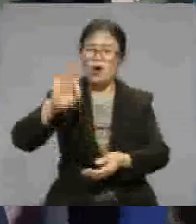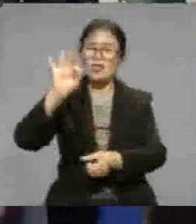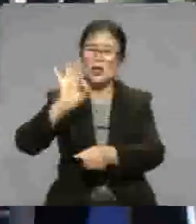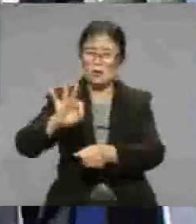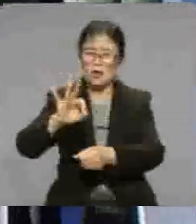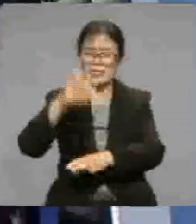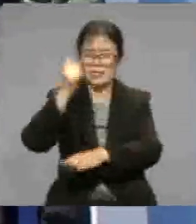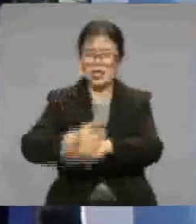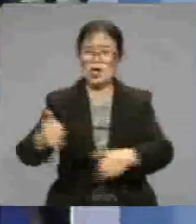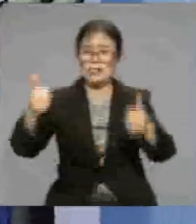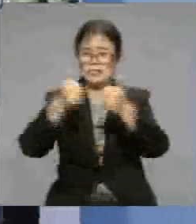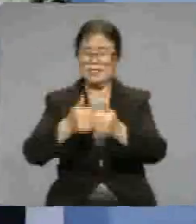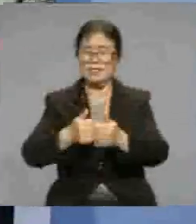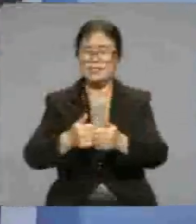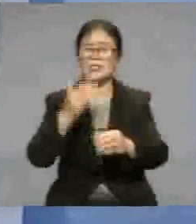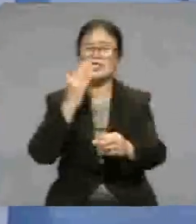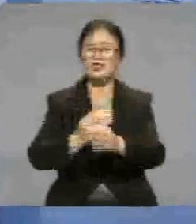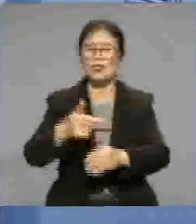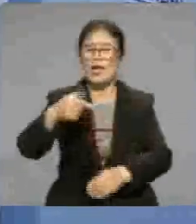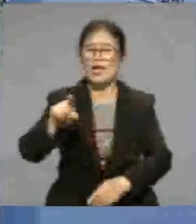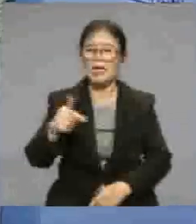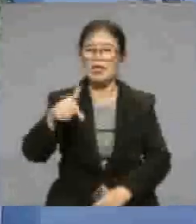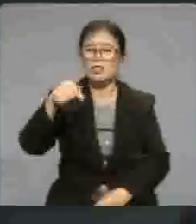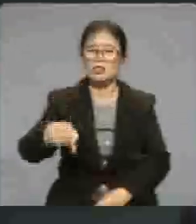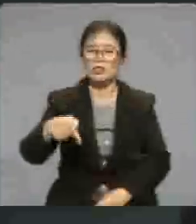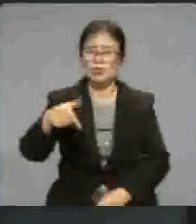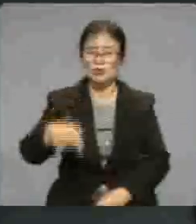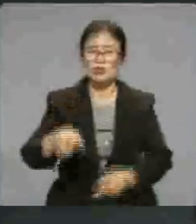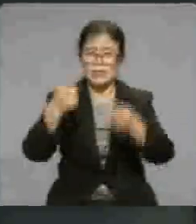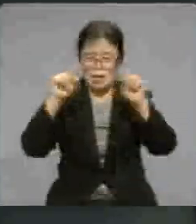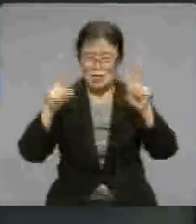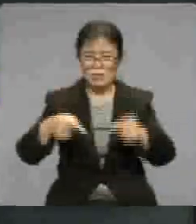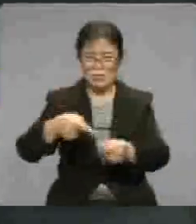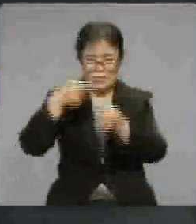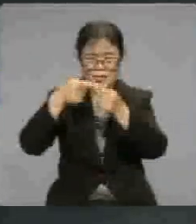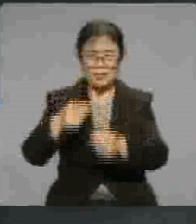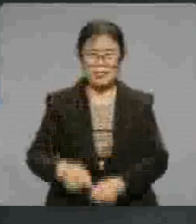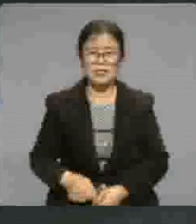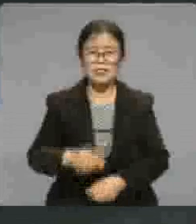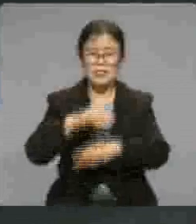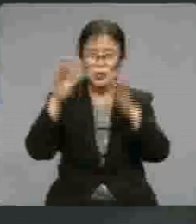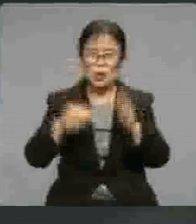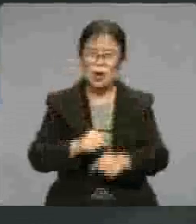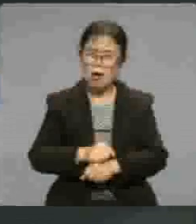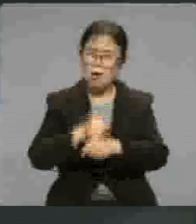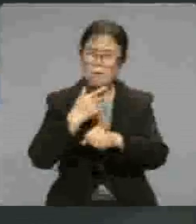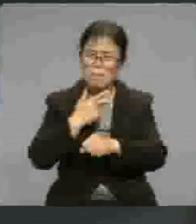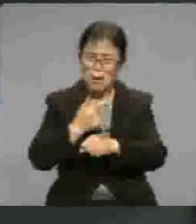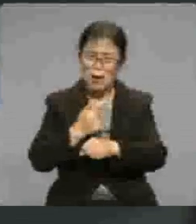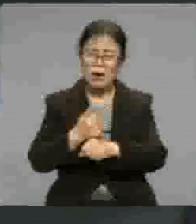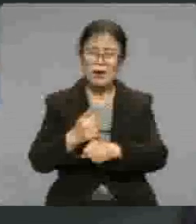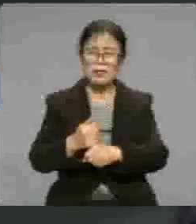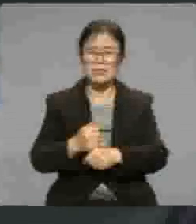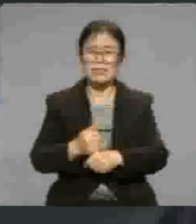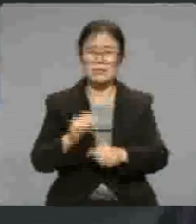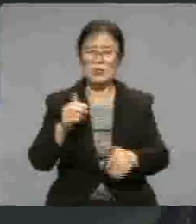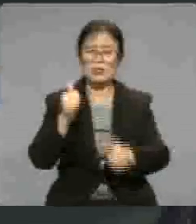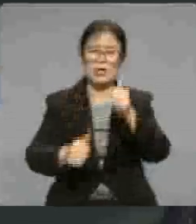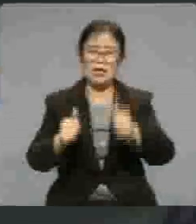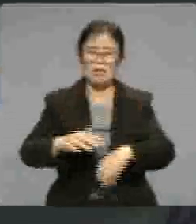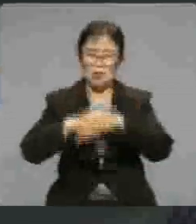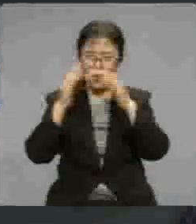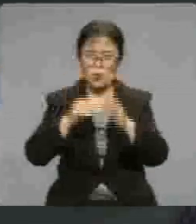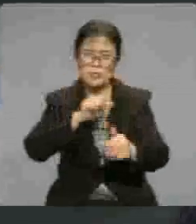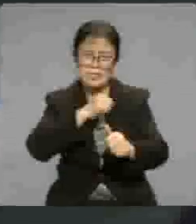이중 건국대학교 팀이 우승을 차지했습니다 그동안 싸왔던 그 연구 기술력들을 탕으로 이번 대회에 모든